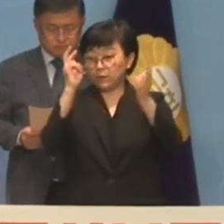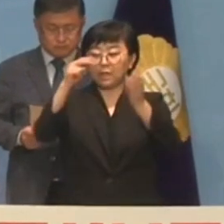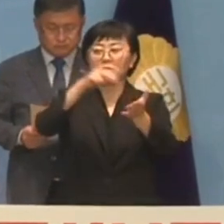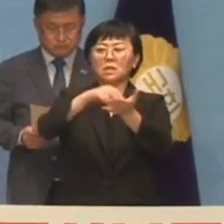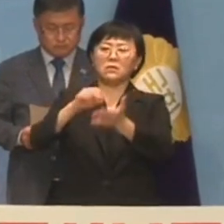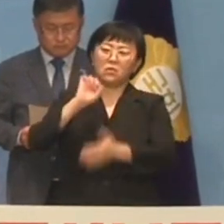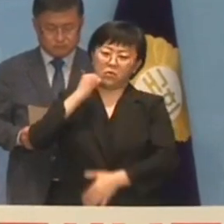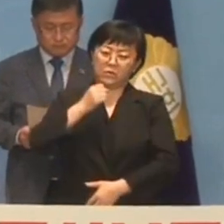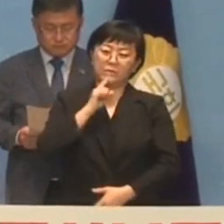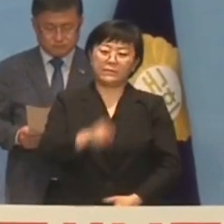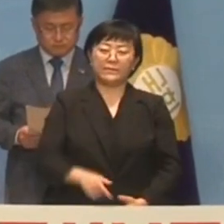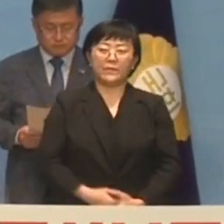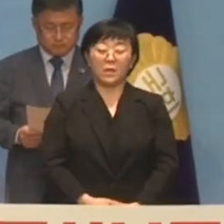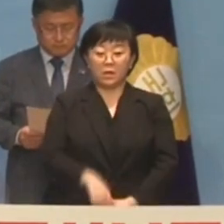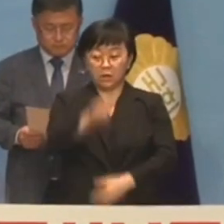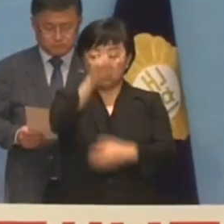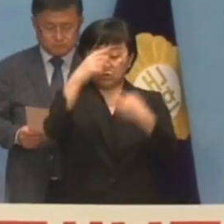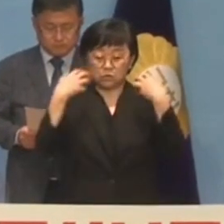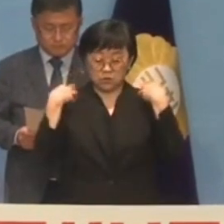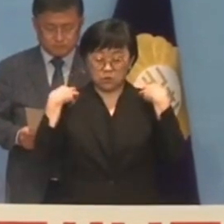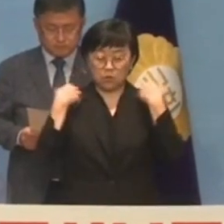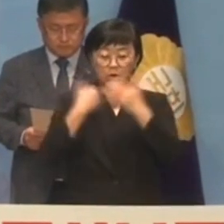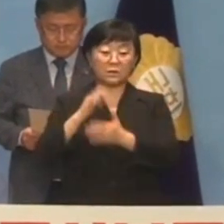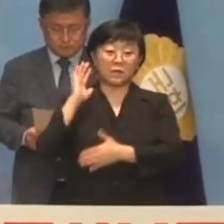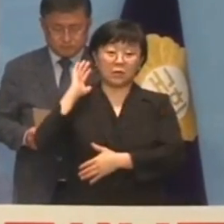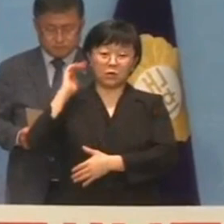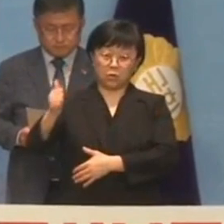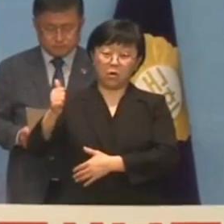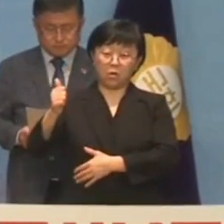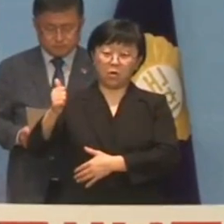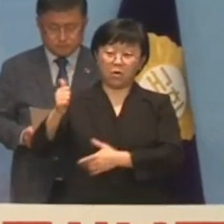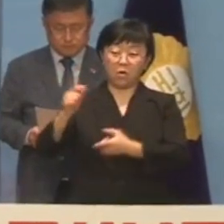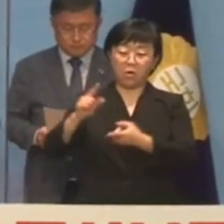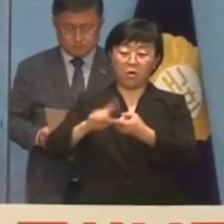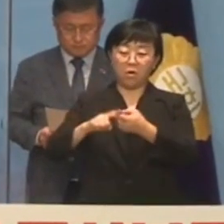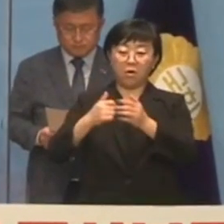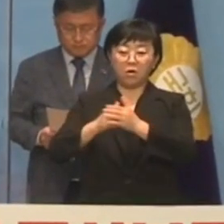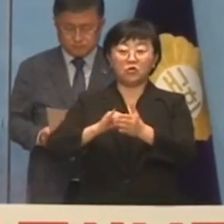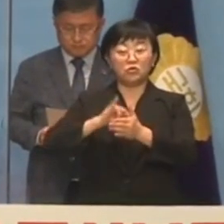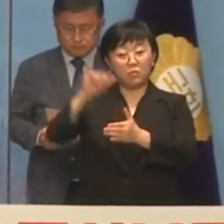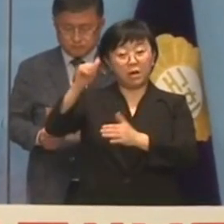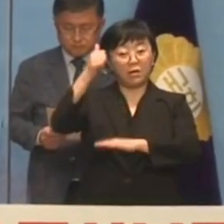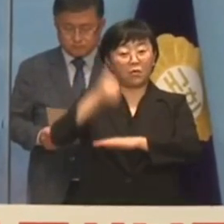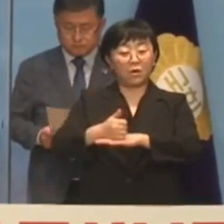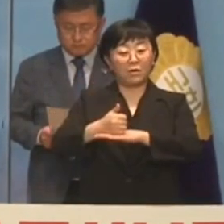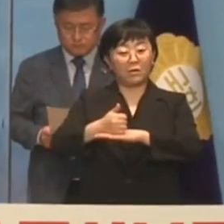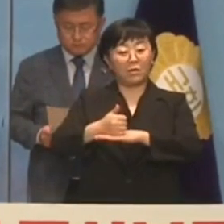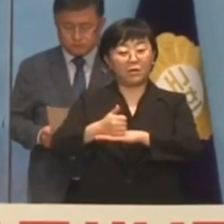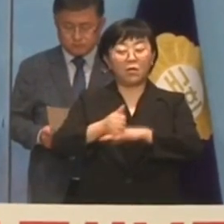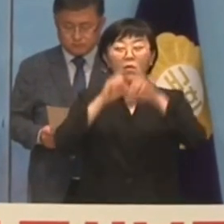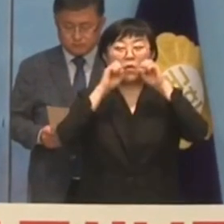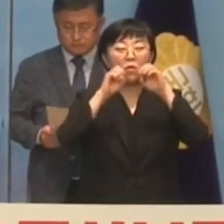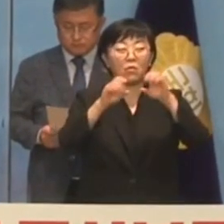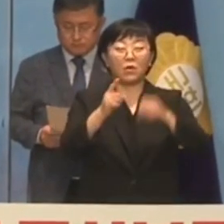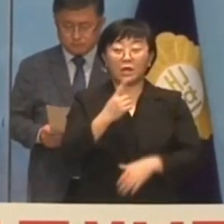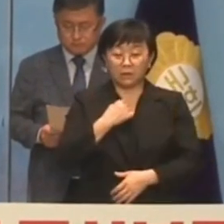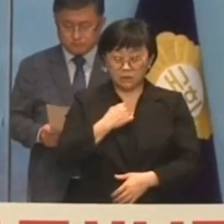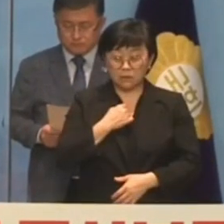조치다. 정부가 대통령 다보스 포럼 순방 성과로 적극 홍보하던